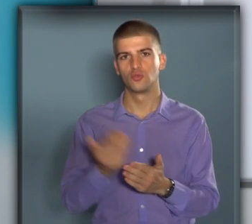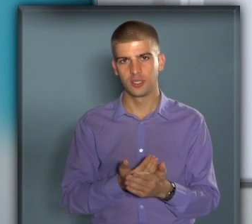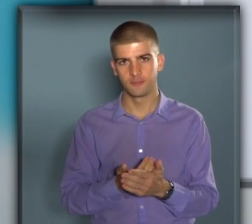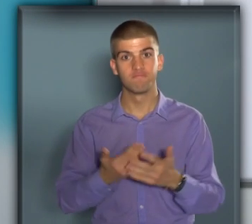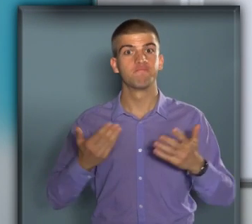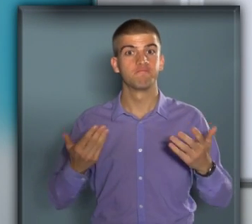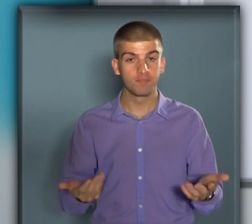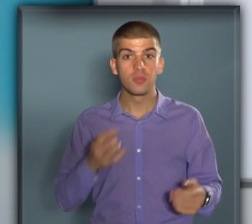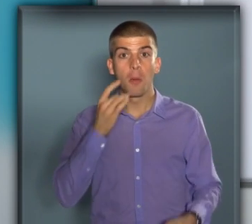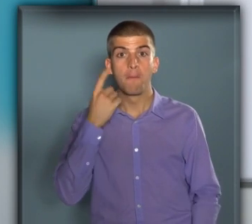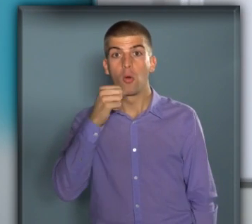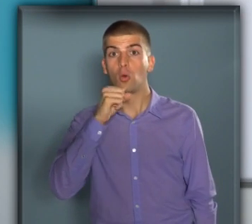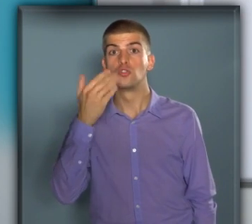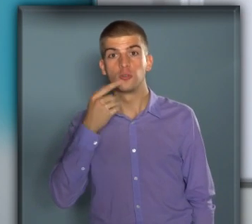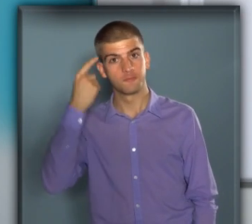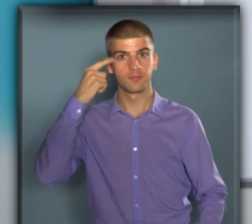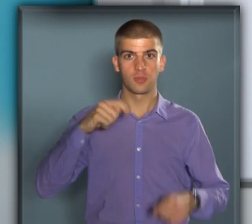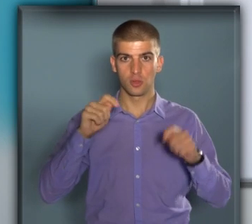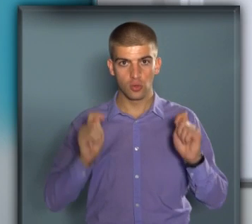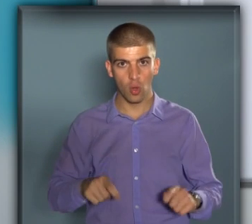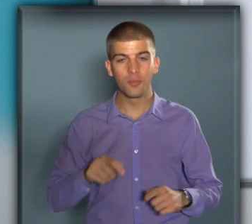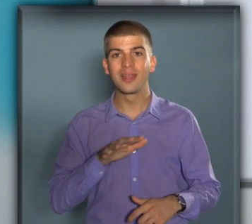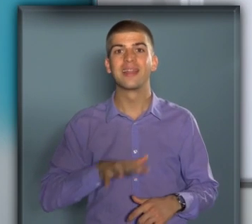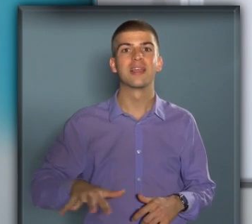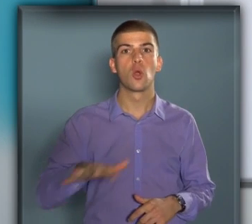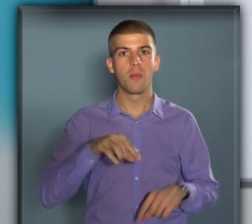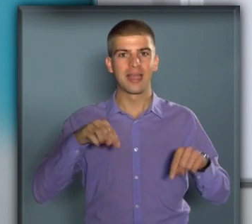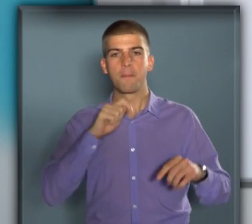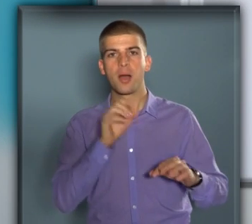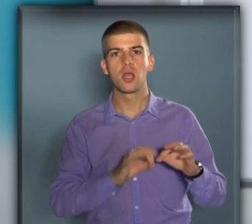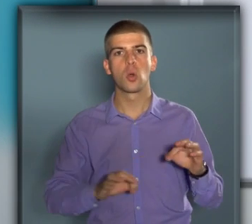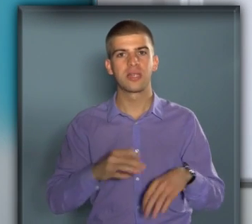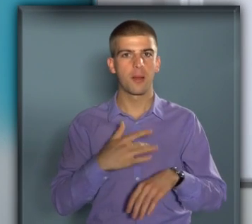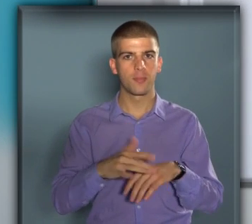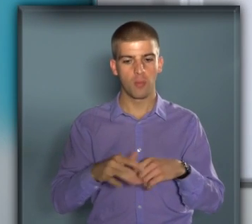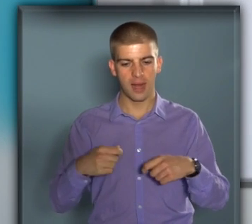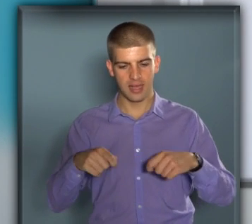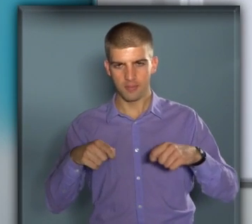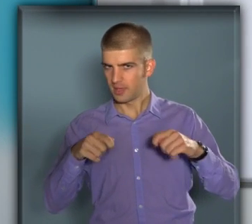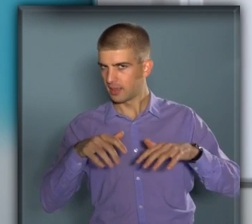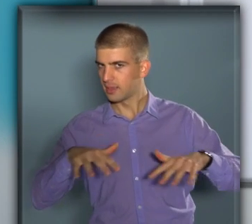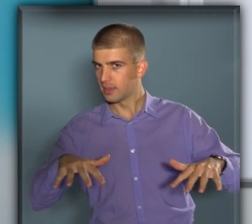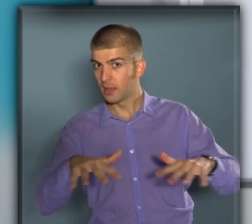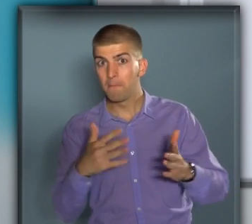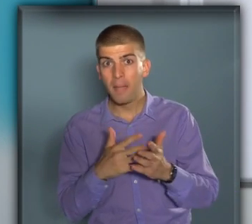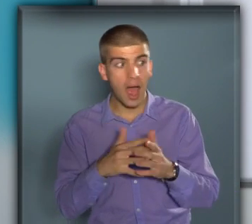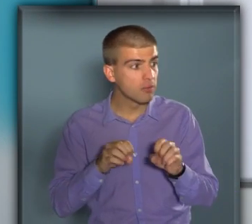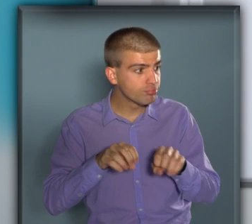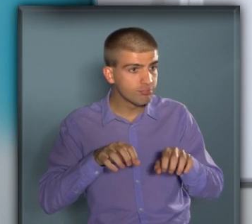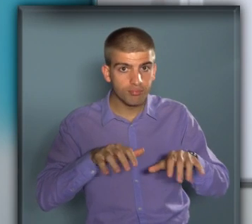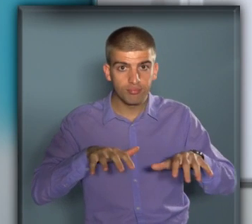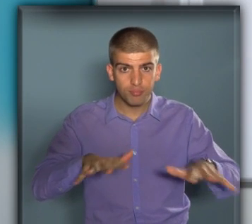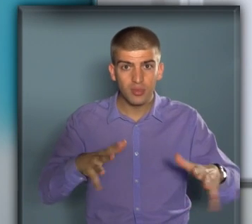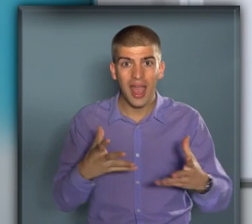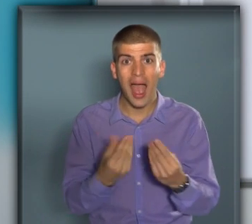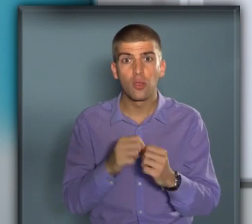érdekében a BOS úgy döntött, hogy a régióban Magyarországon kívánja ezt a kapacitást kiépíteni, és mivel itt már van egy infrastruktúránk,